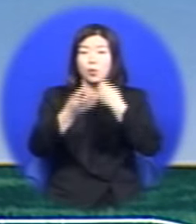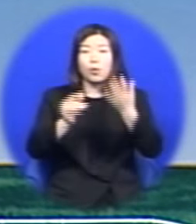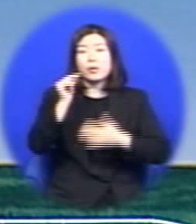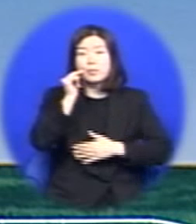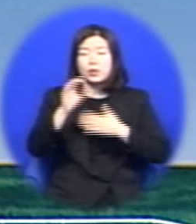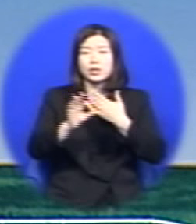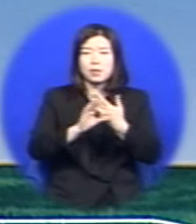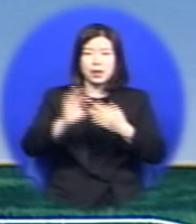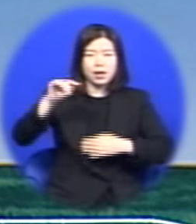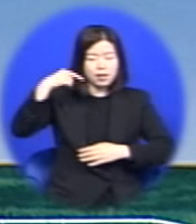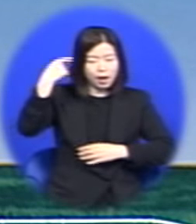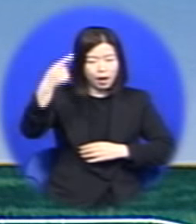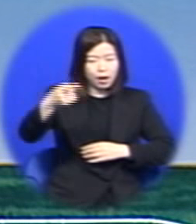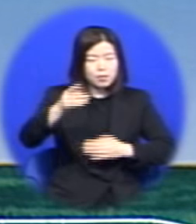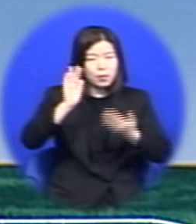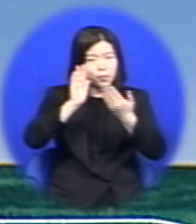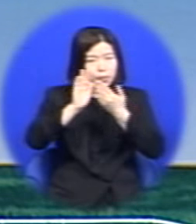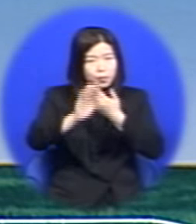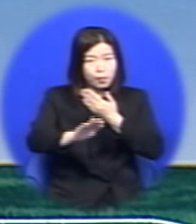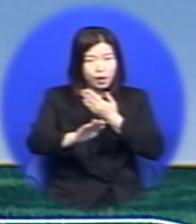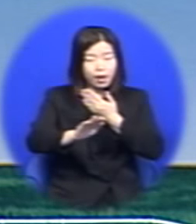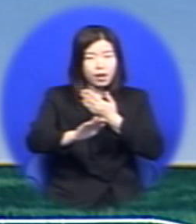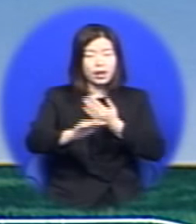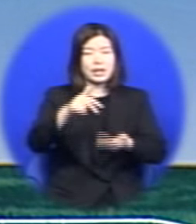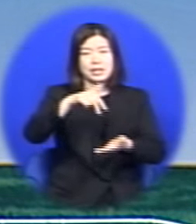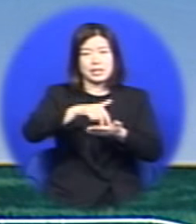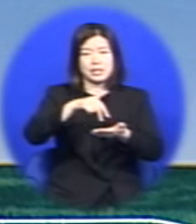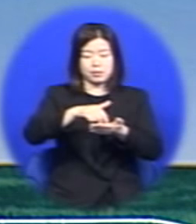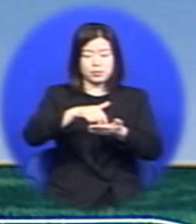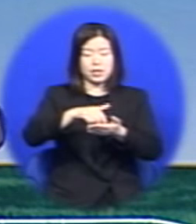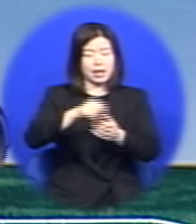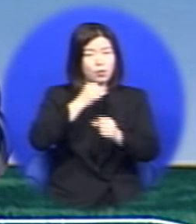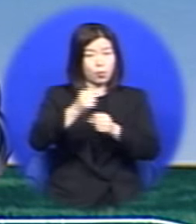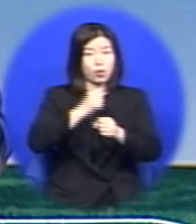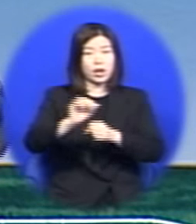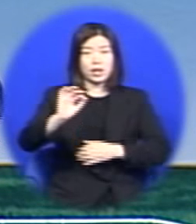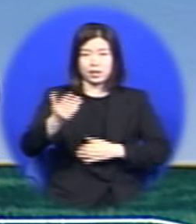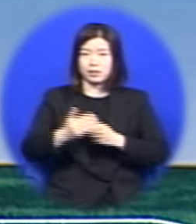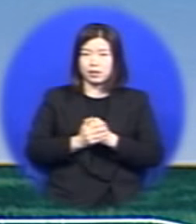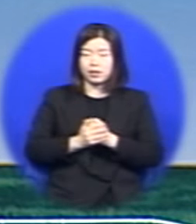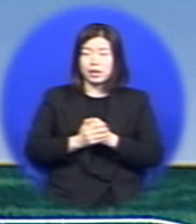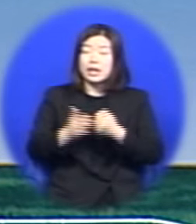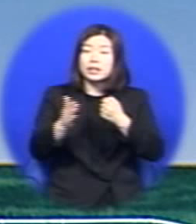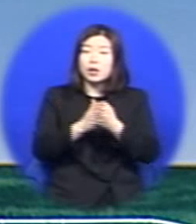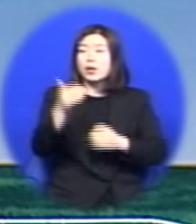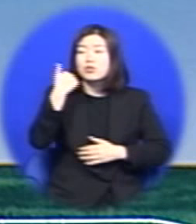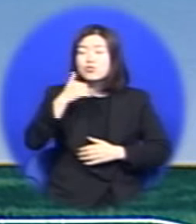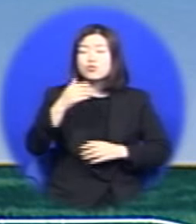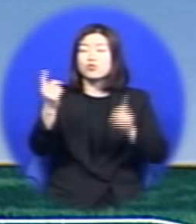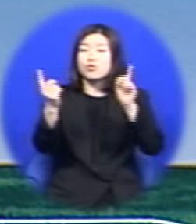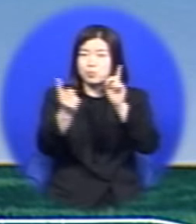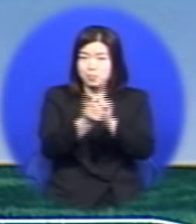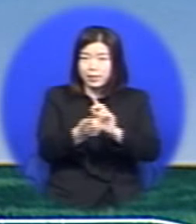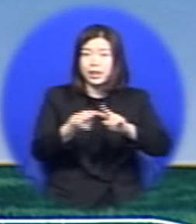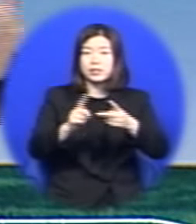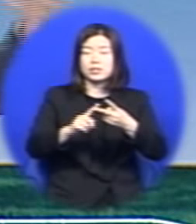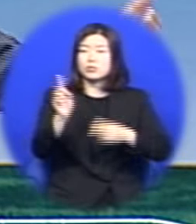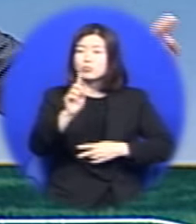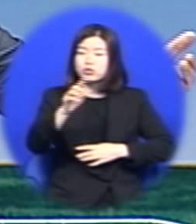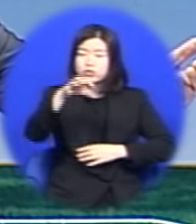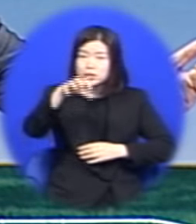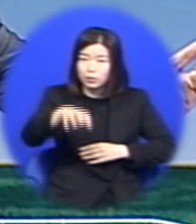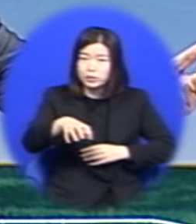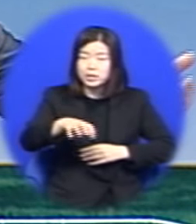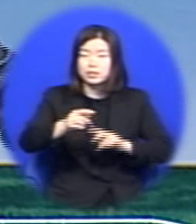다음에 아주 입장 곤란한 문제가 생깁니다. 그러므로 여러분, 항상 누구를 만나든지 어느 자리에서든지 나는 예수